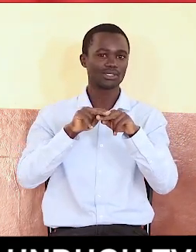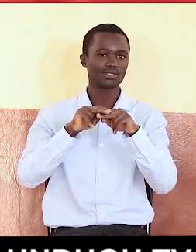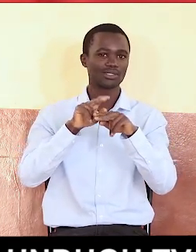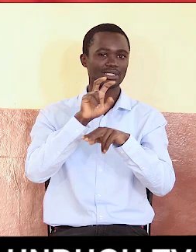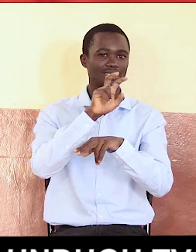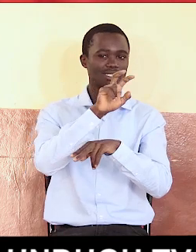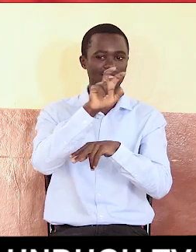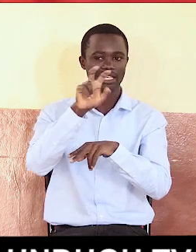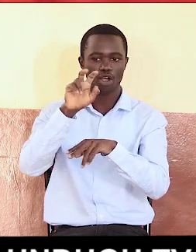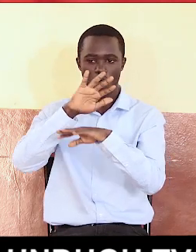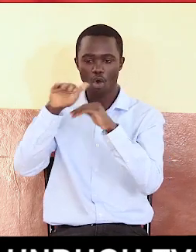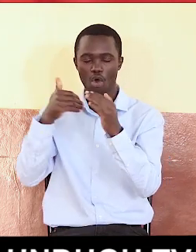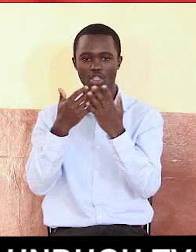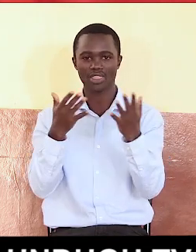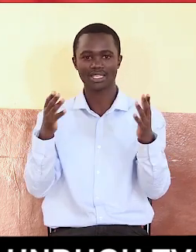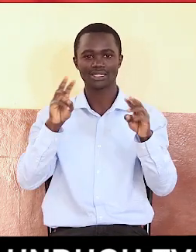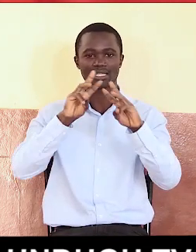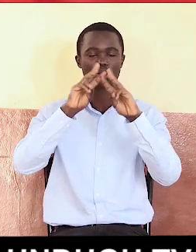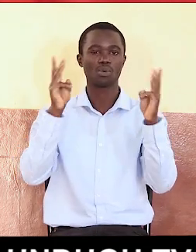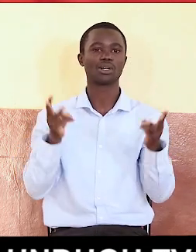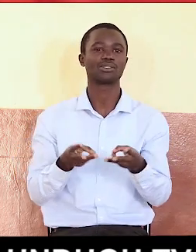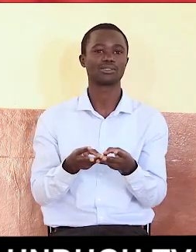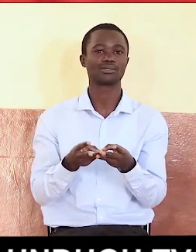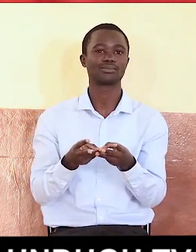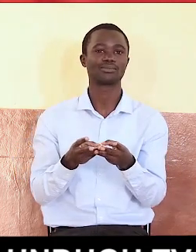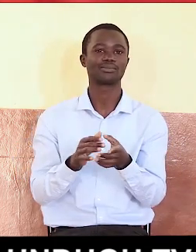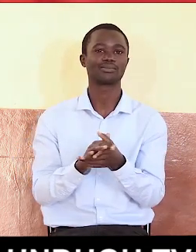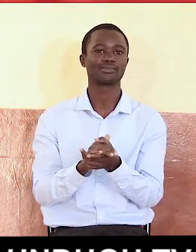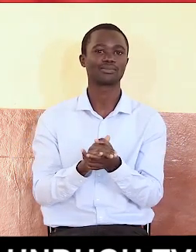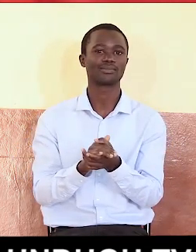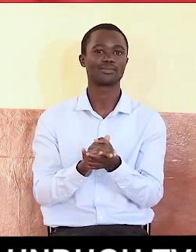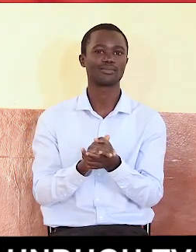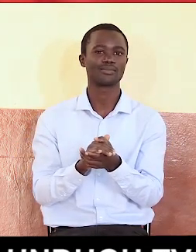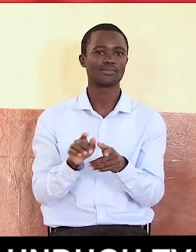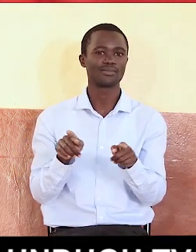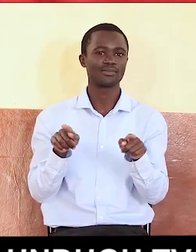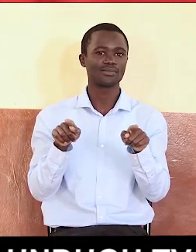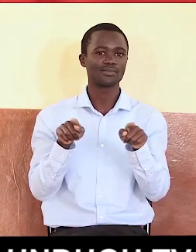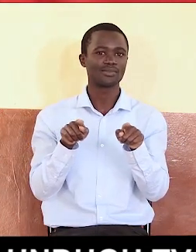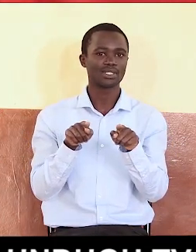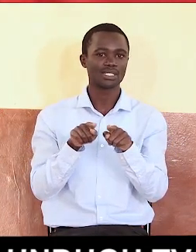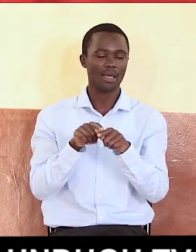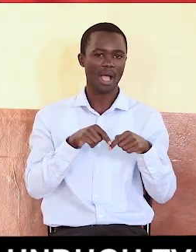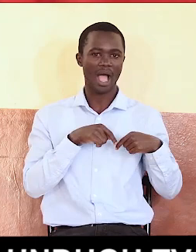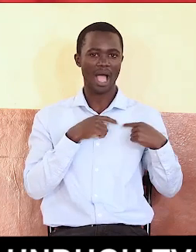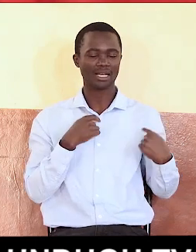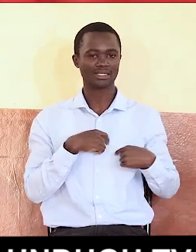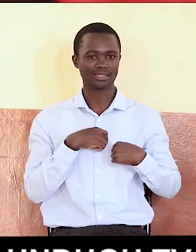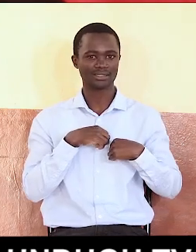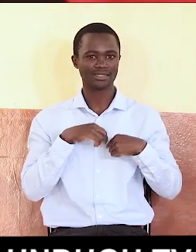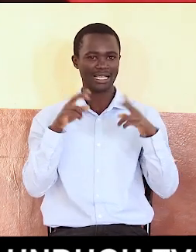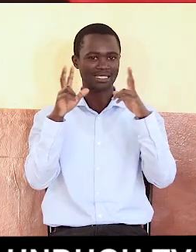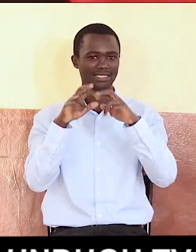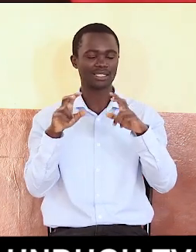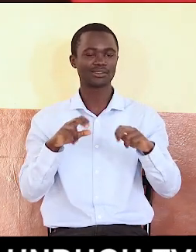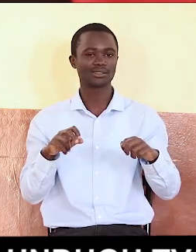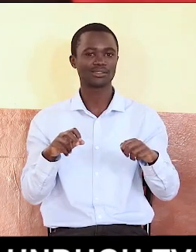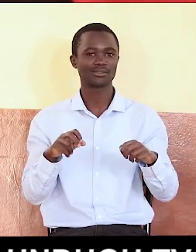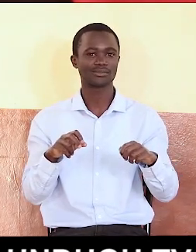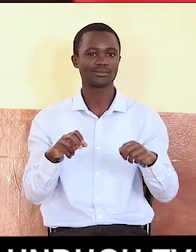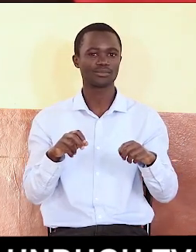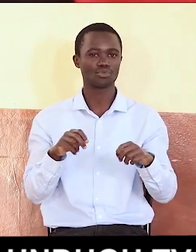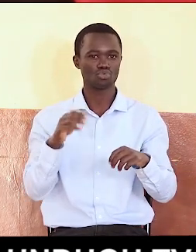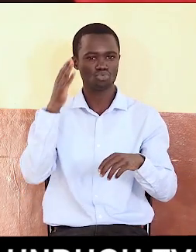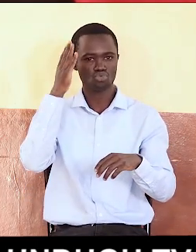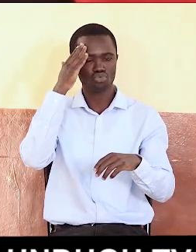zizi zote hapa duniani na kuchunguza mioyo yetu ili uweze